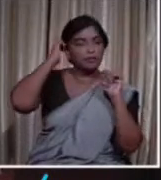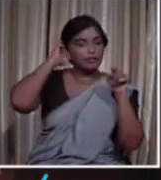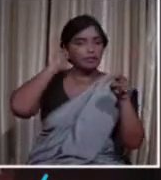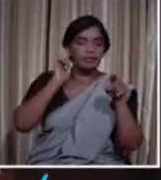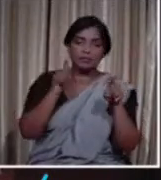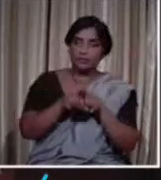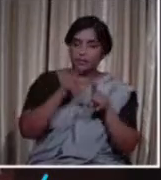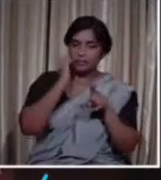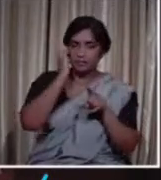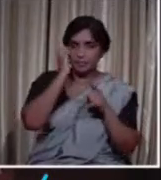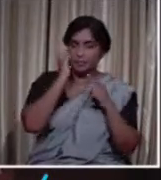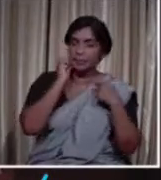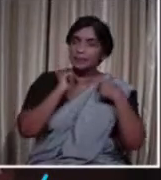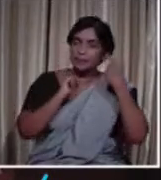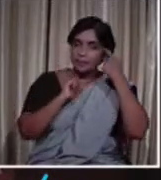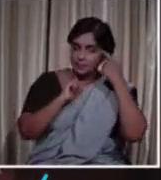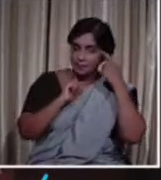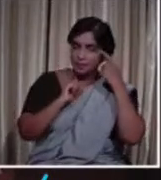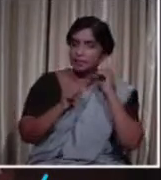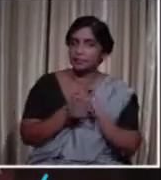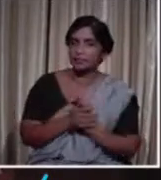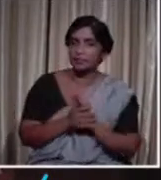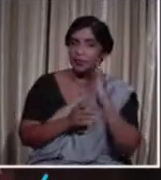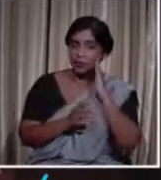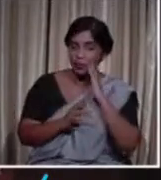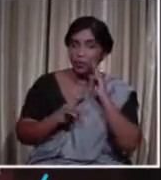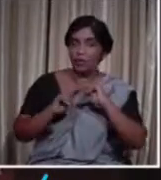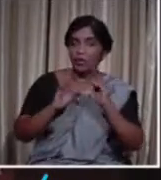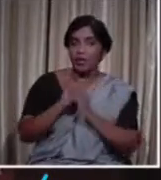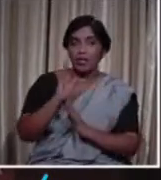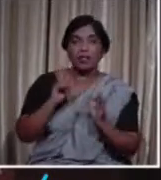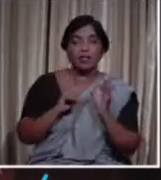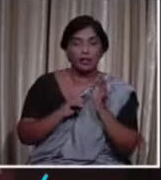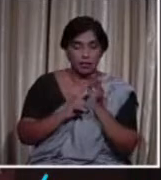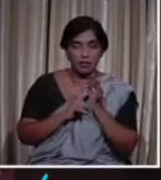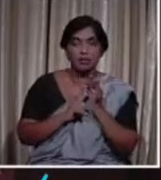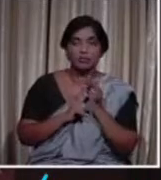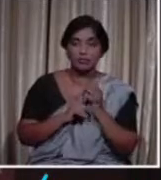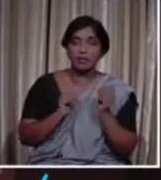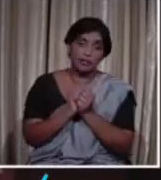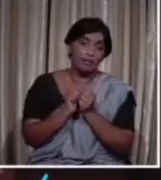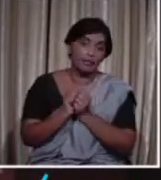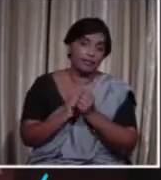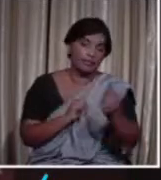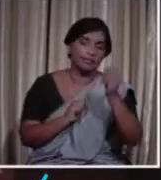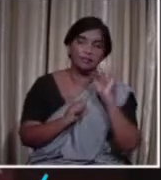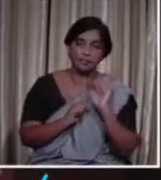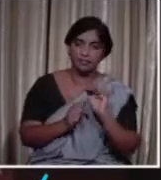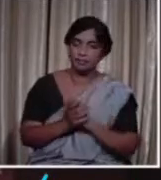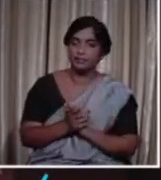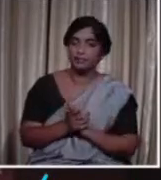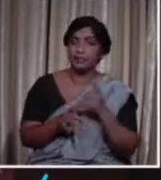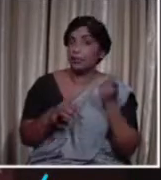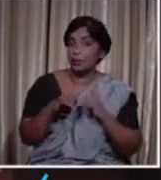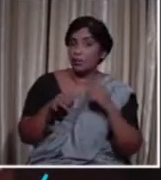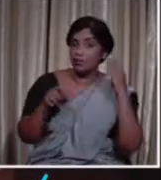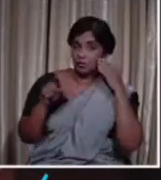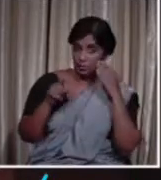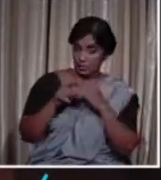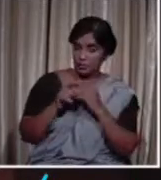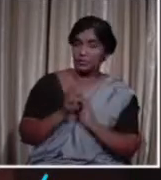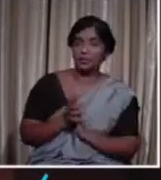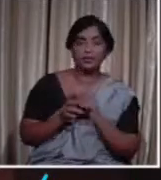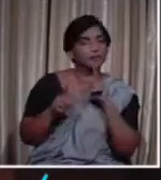සඳහා මං හිතනවා විදේශ කටයුතු ඇමතිවරයා ප්‍රොඇක්ටිව් රෝල් එකක් කරන්නට ඕන මේ ප්‍රශ්නේ පිළිබඳව.